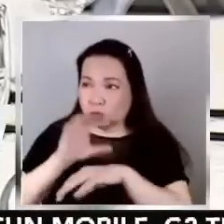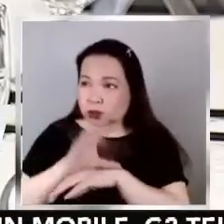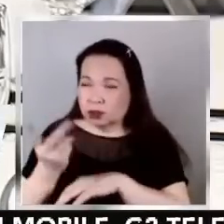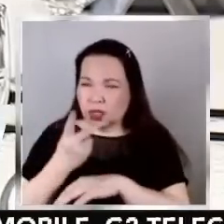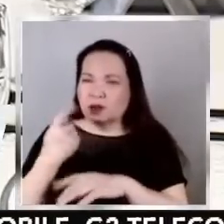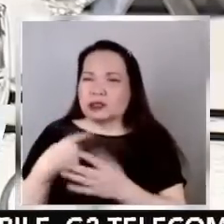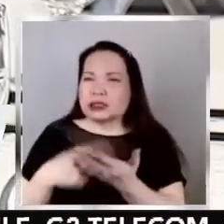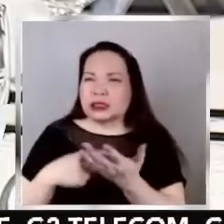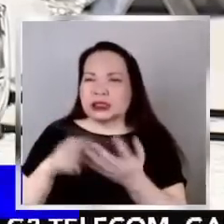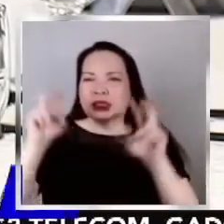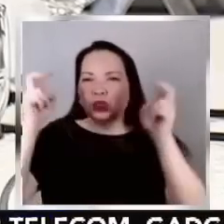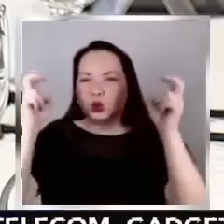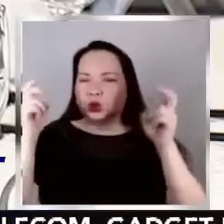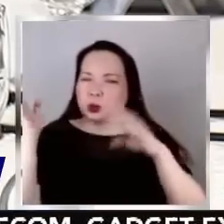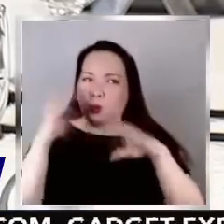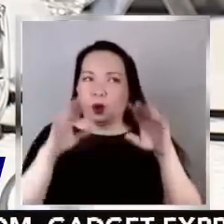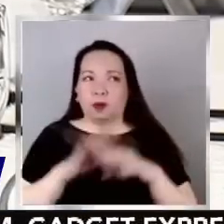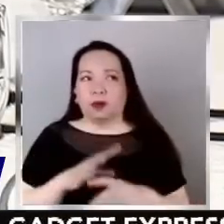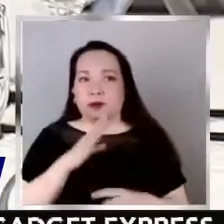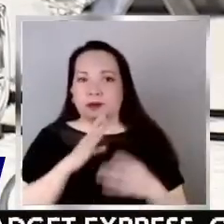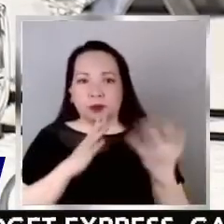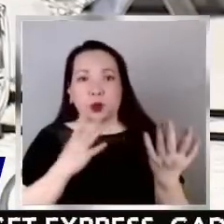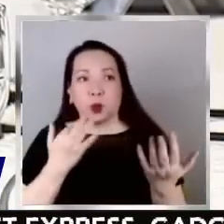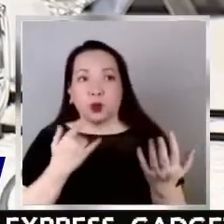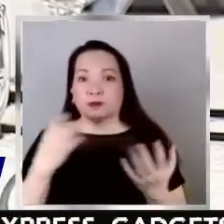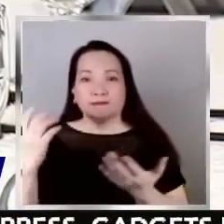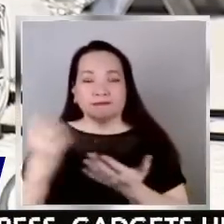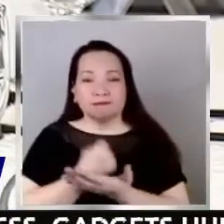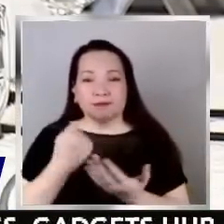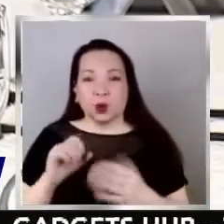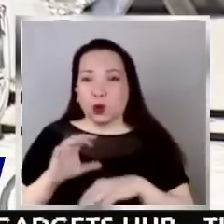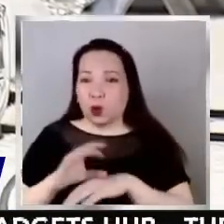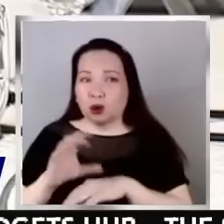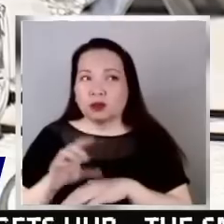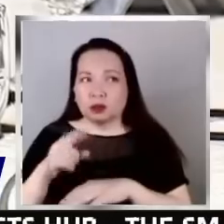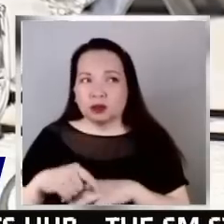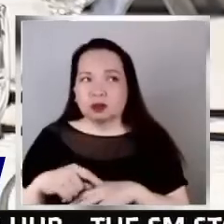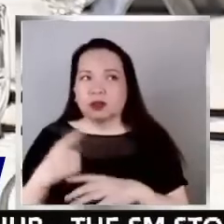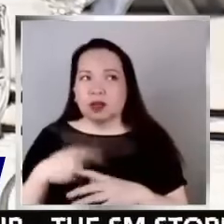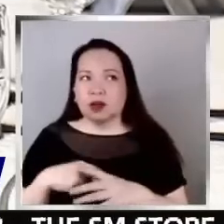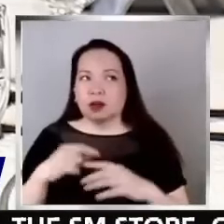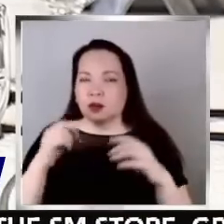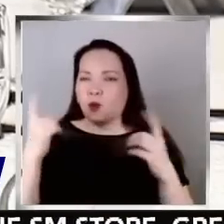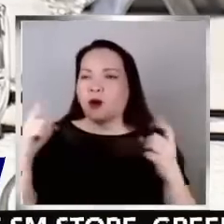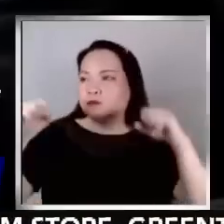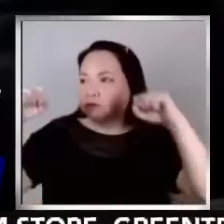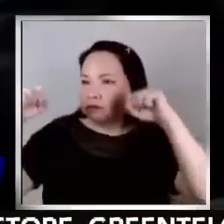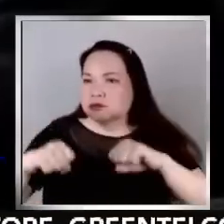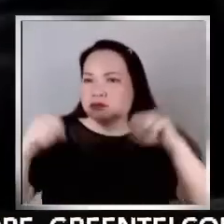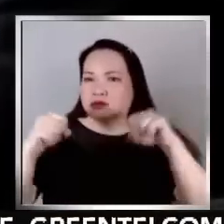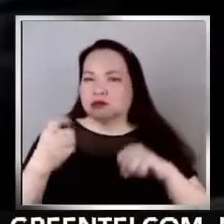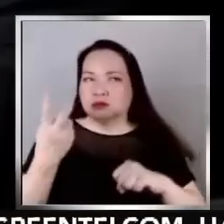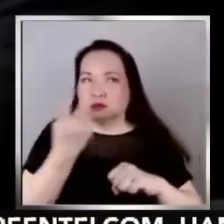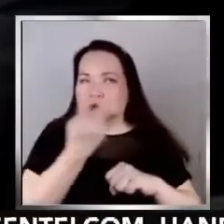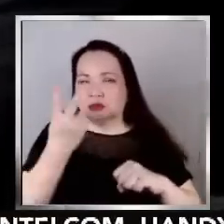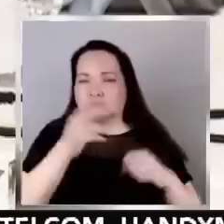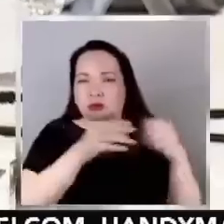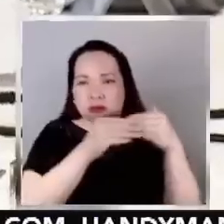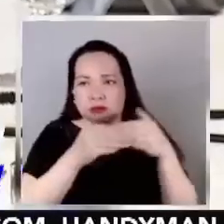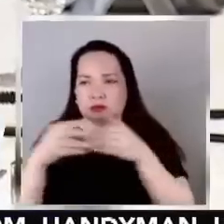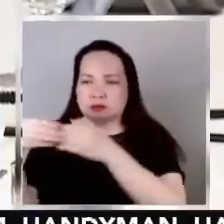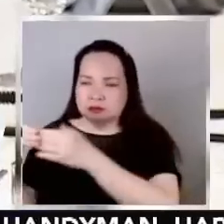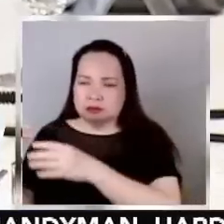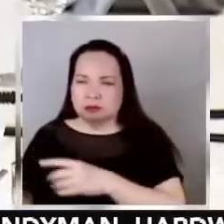forward to utilizing these consultations to implement the consensus between our two leaders. We hope to translate